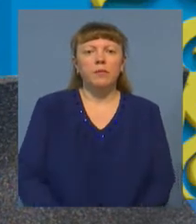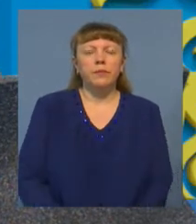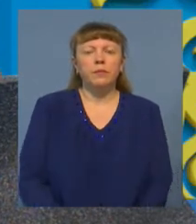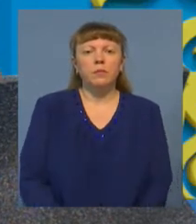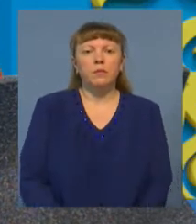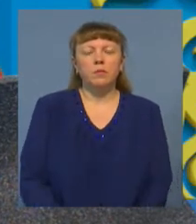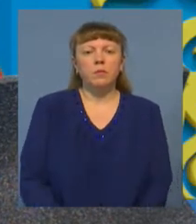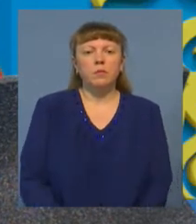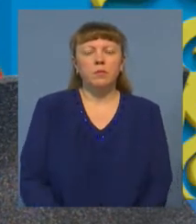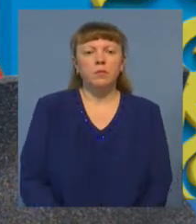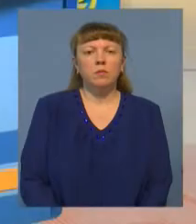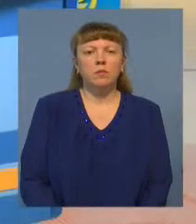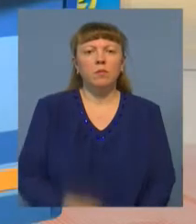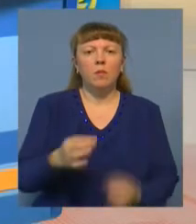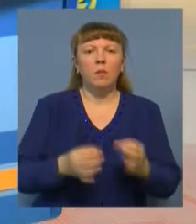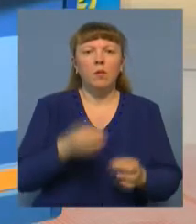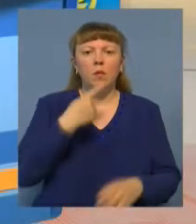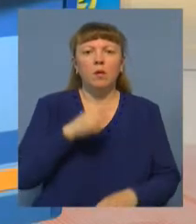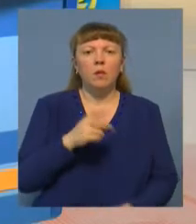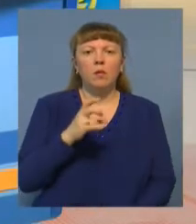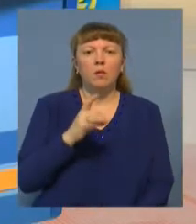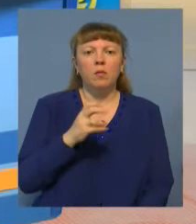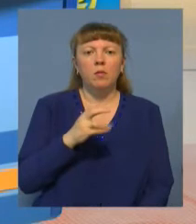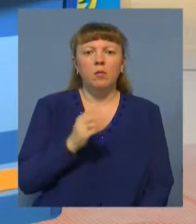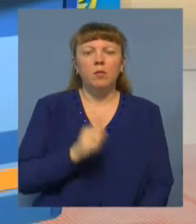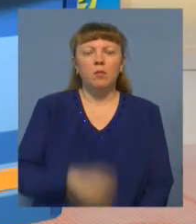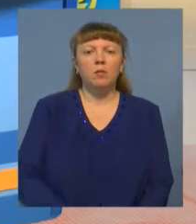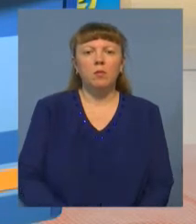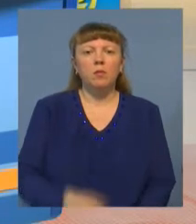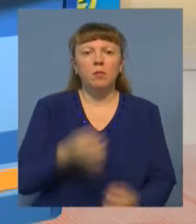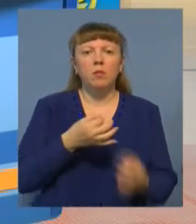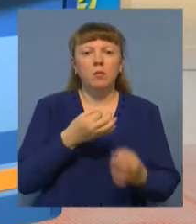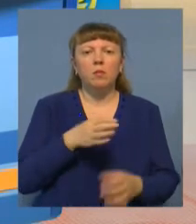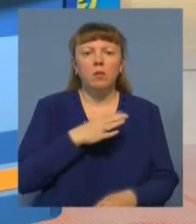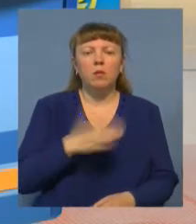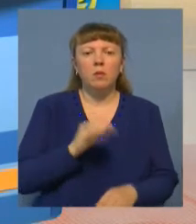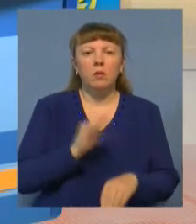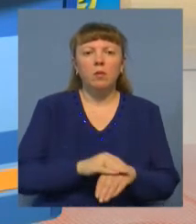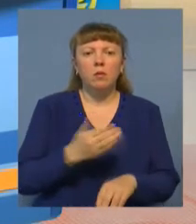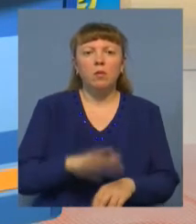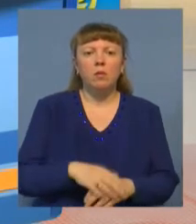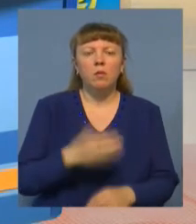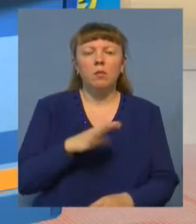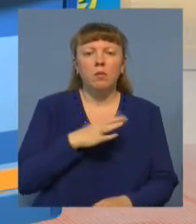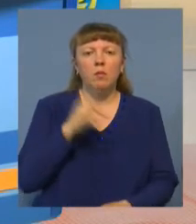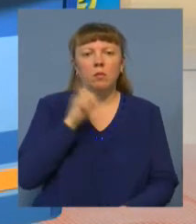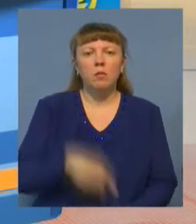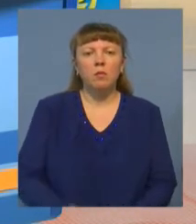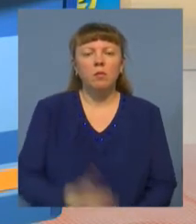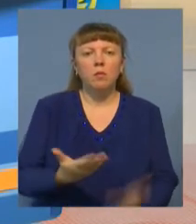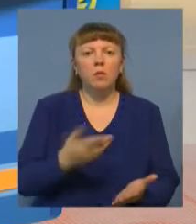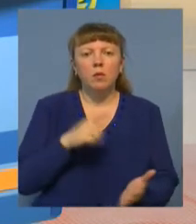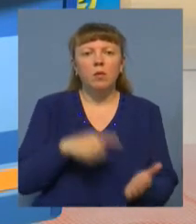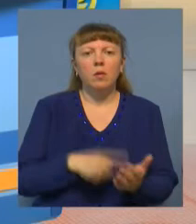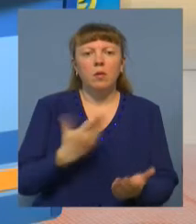Сегодня у нас в студии судья суда номер 2 Гульнар Мусаурова, и будем говорить мы об установлении фактов, имеющих юридическое значение. Если у вас есть